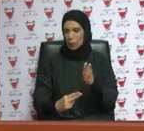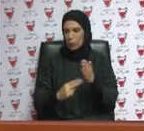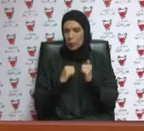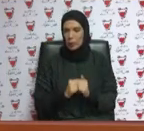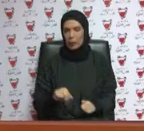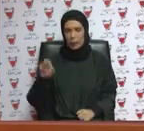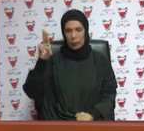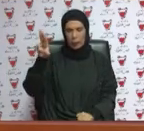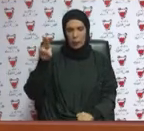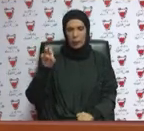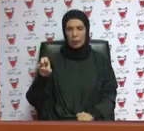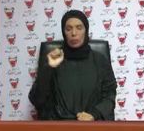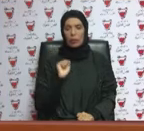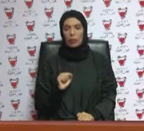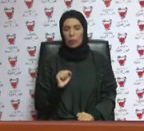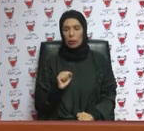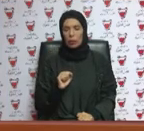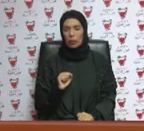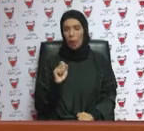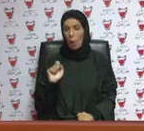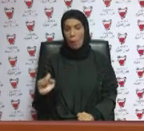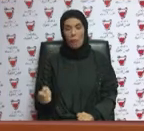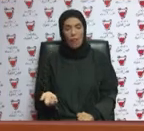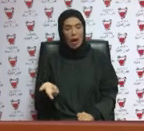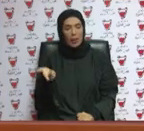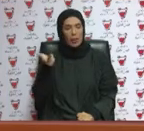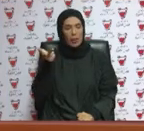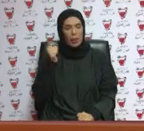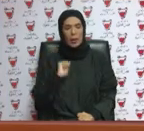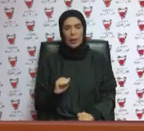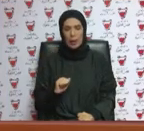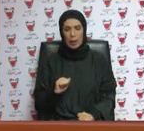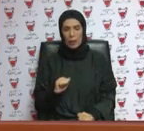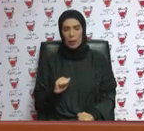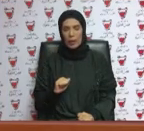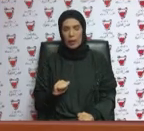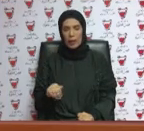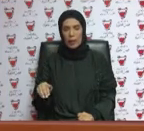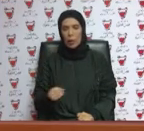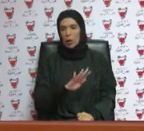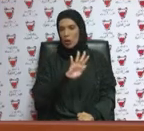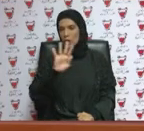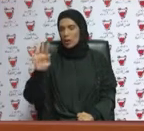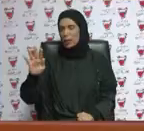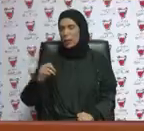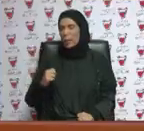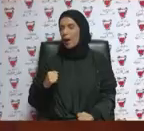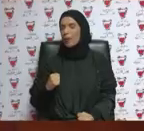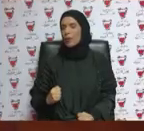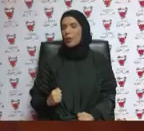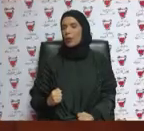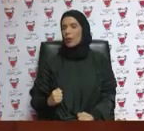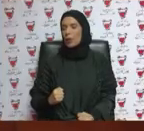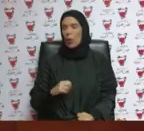الأمم المتحدة لا يعبر عن الفخر والاعتزاز بما يتسم به شعب البحرين من